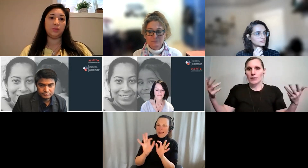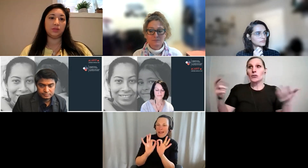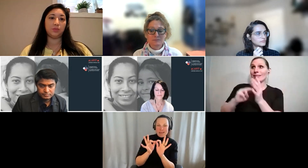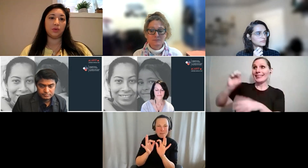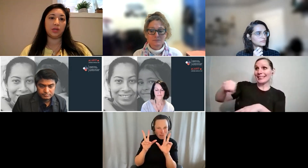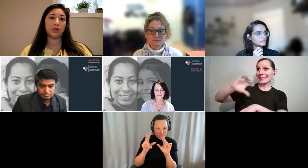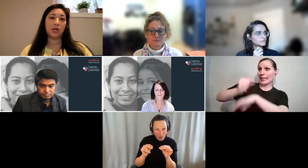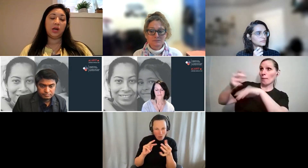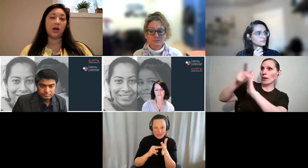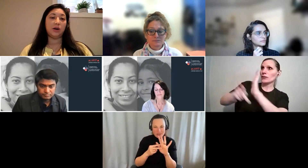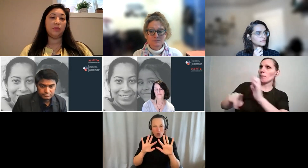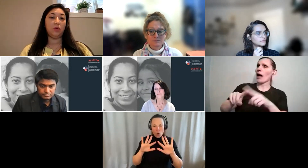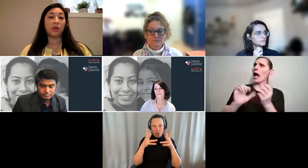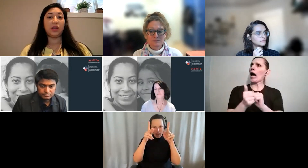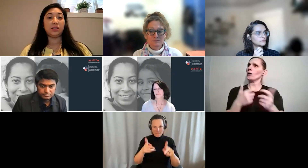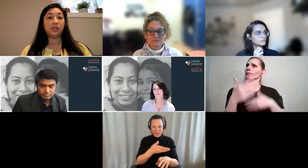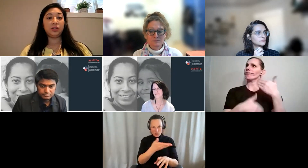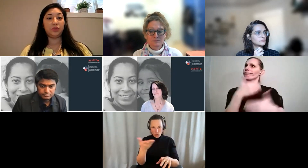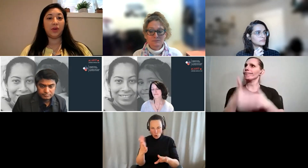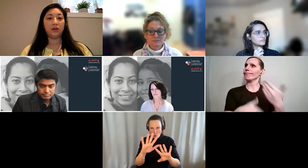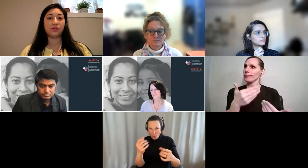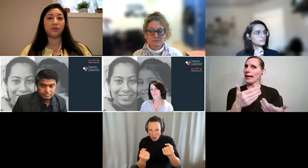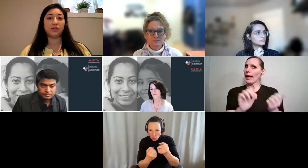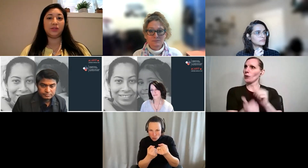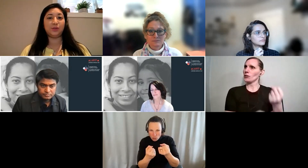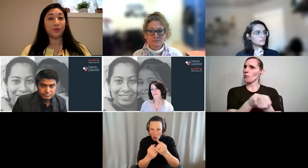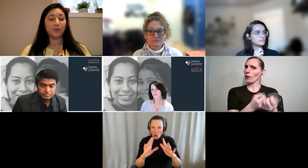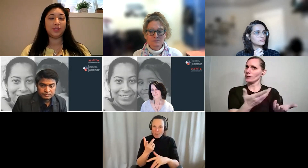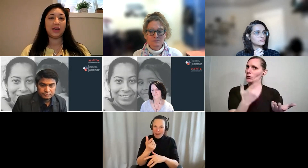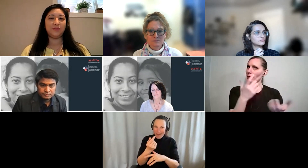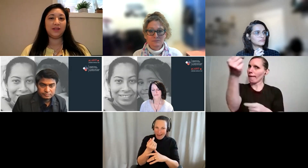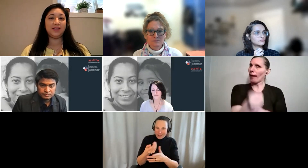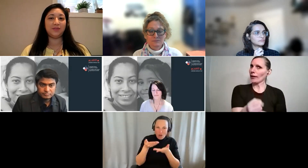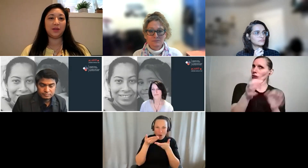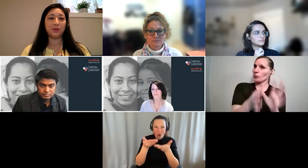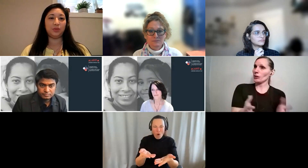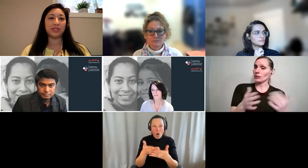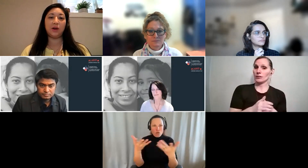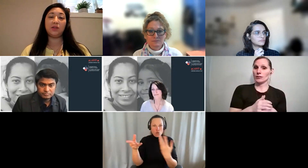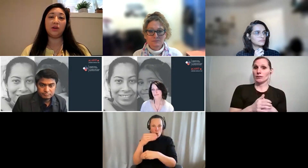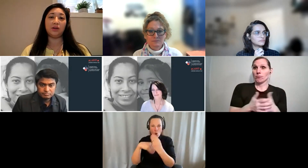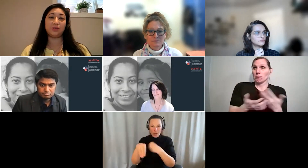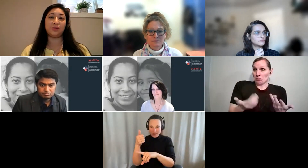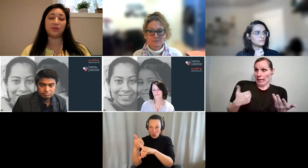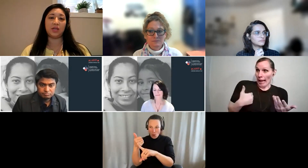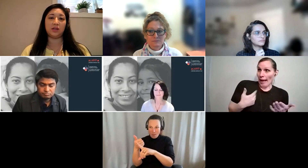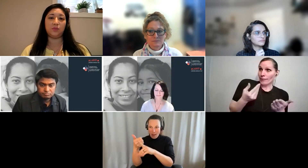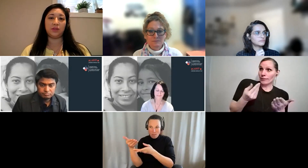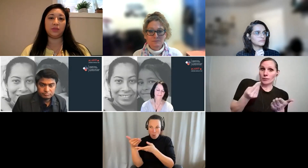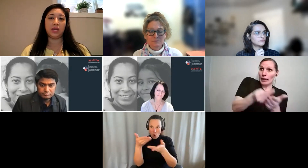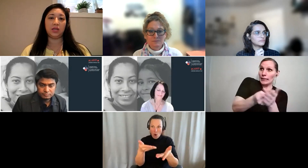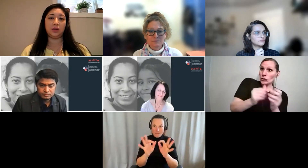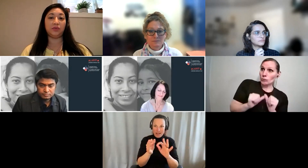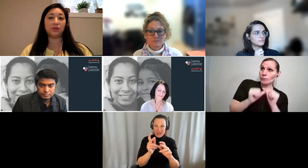ces individus vont être supportés ou appuyés. Les organisations qui donnent des services n'ont pas toujours les fonds disponibles pour porter les